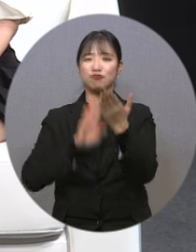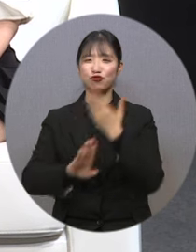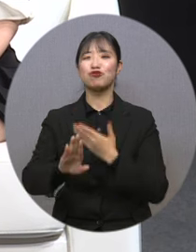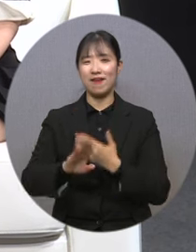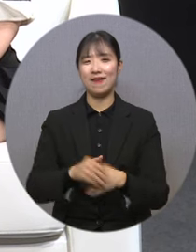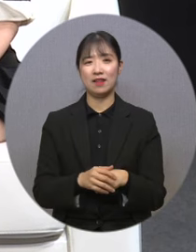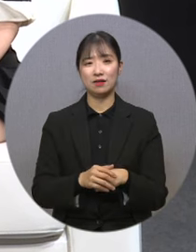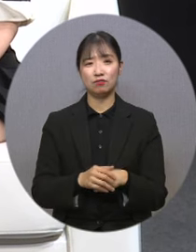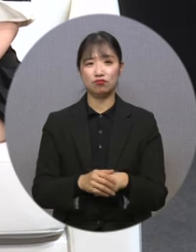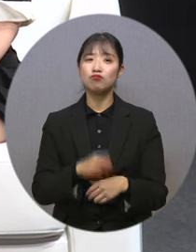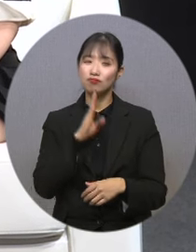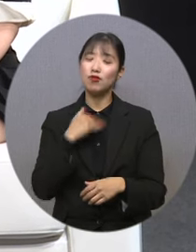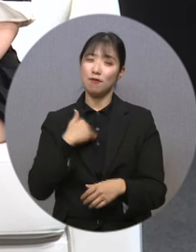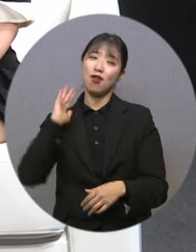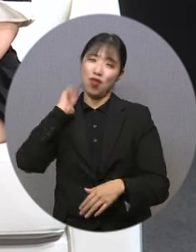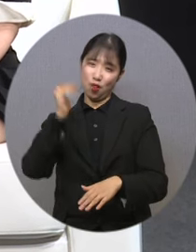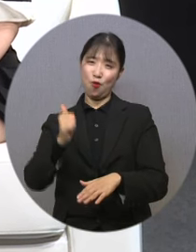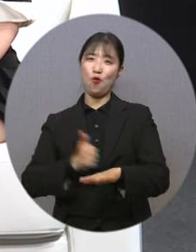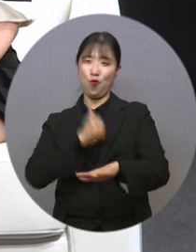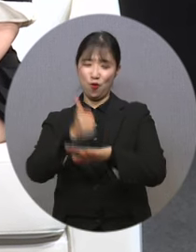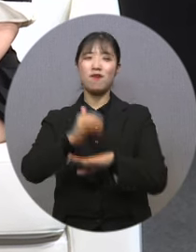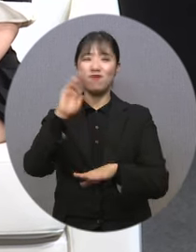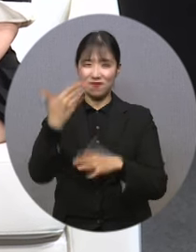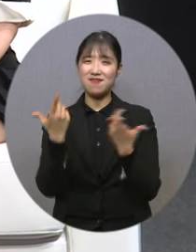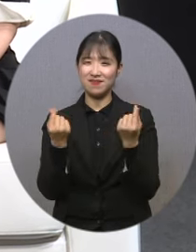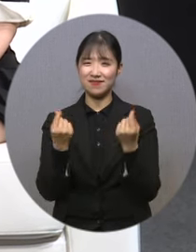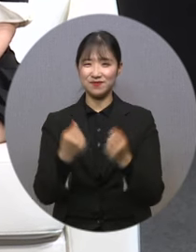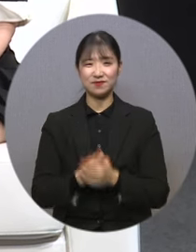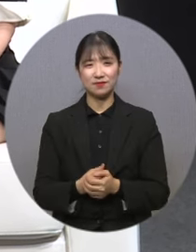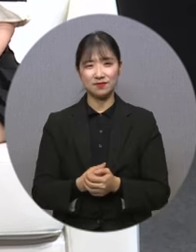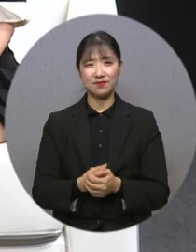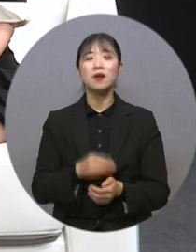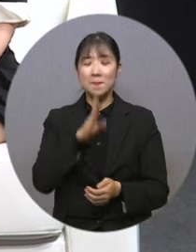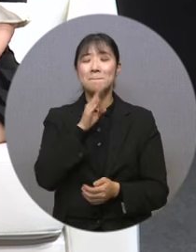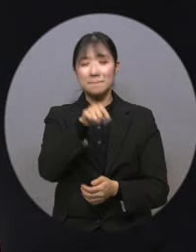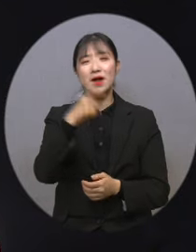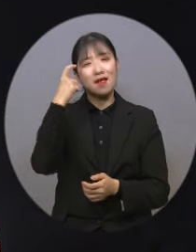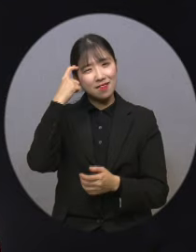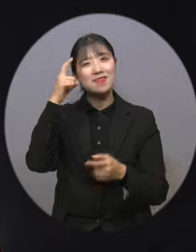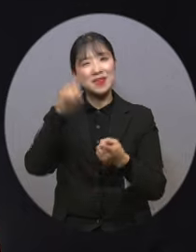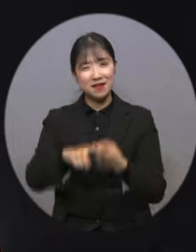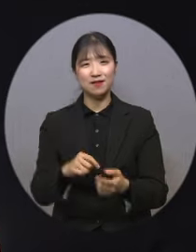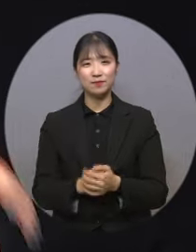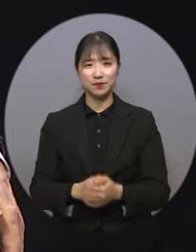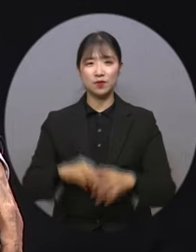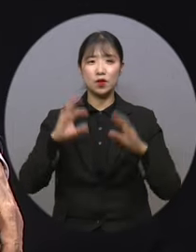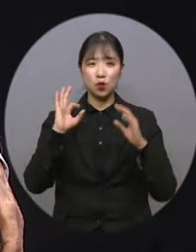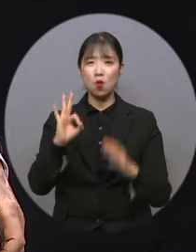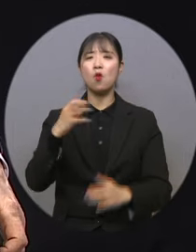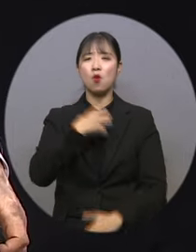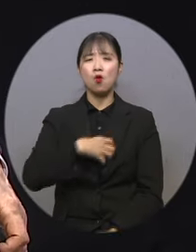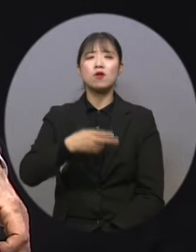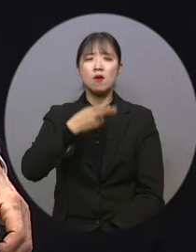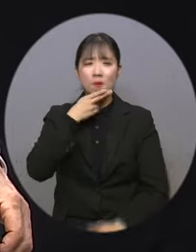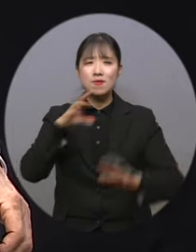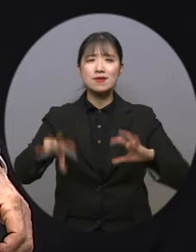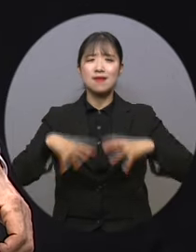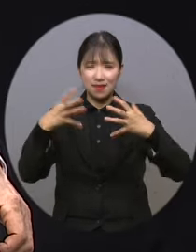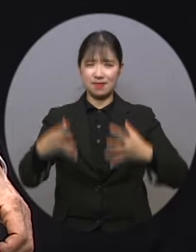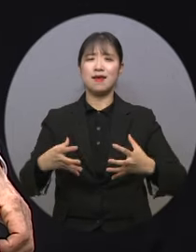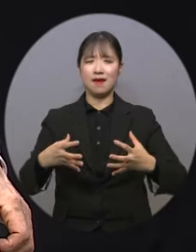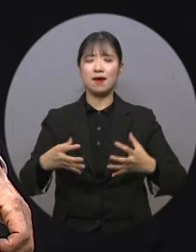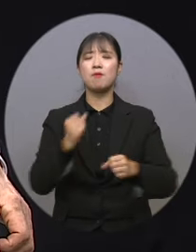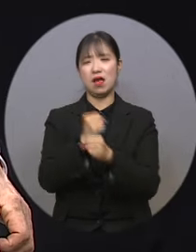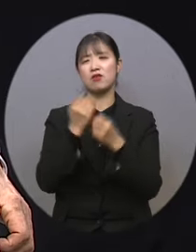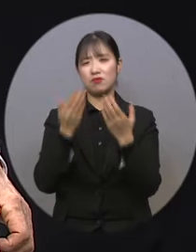후에 음 그래 대통령이 되어 있겠지요 음 그런 그걸 철 집 갔다가 상하고 예 동급의 없는 세상 을 만들어 주겠다